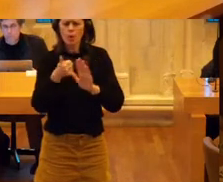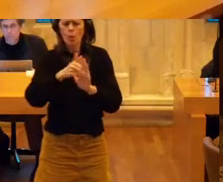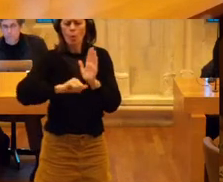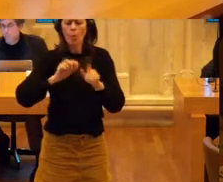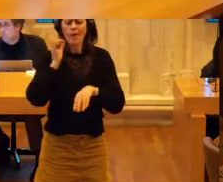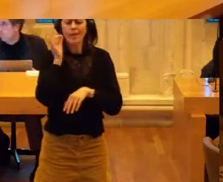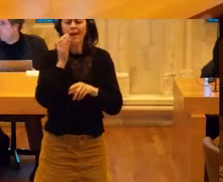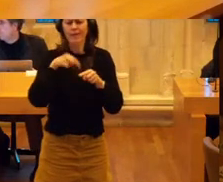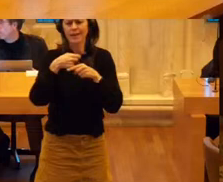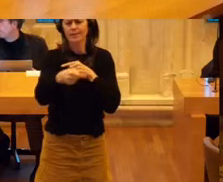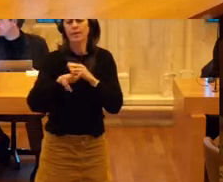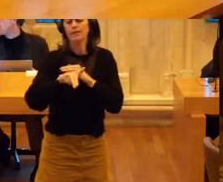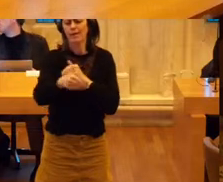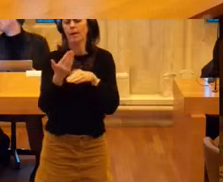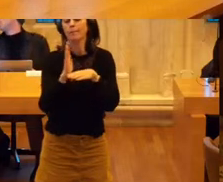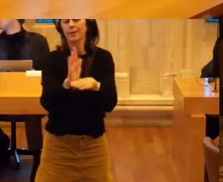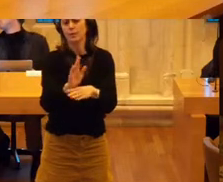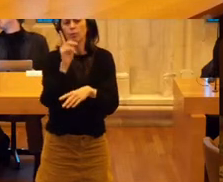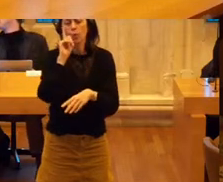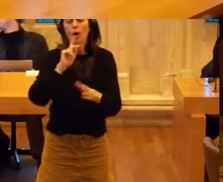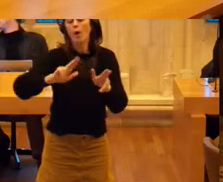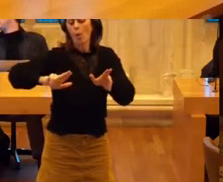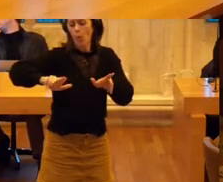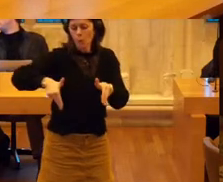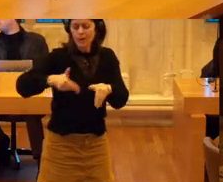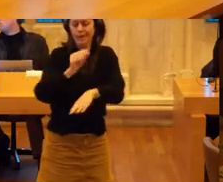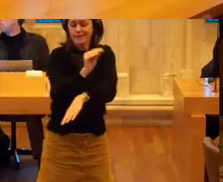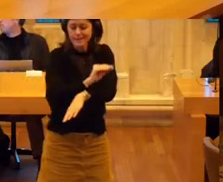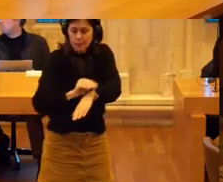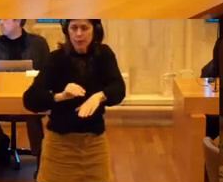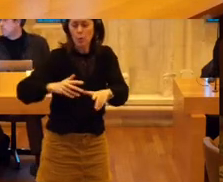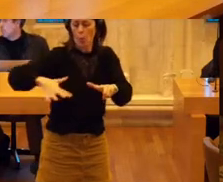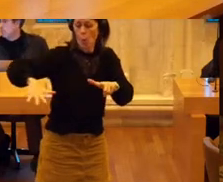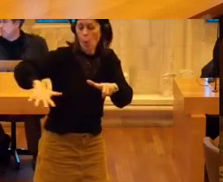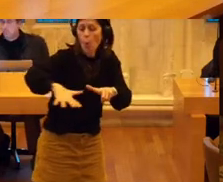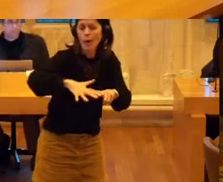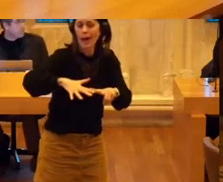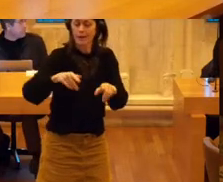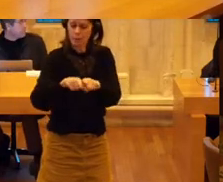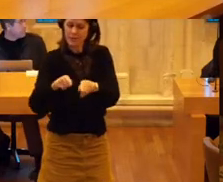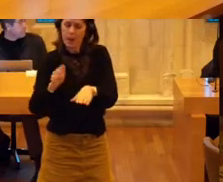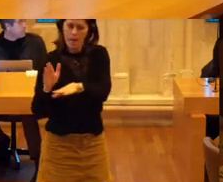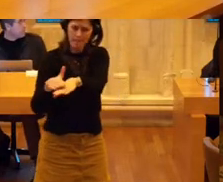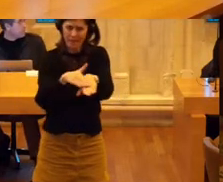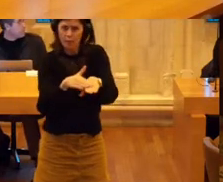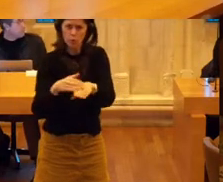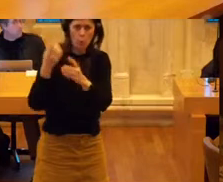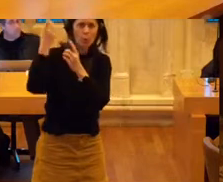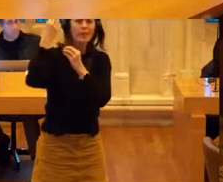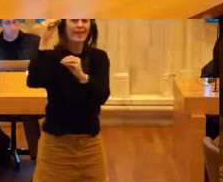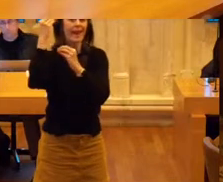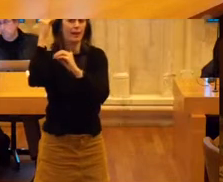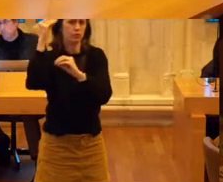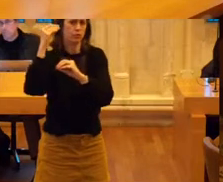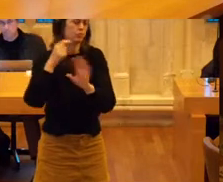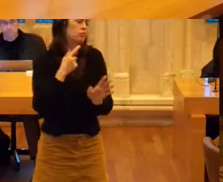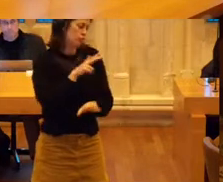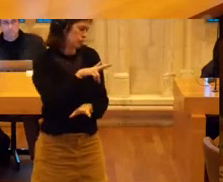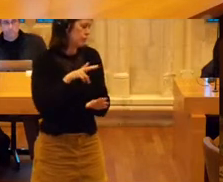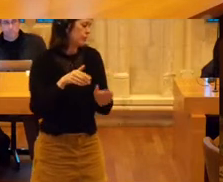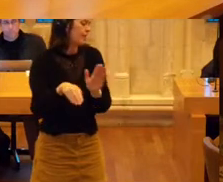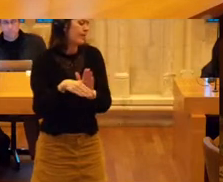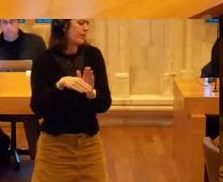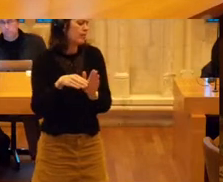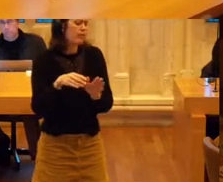d'avril dans le cadre du contrat de sécurité et de prévention locale et de prévention de la délinquance en début avril. Donc vous aurez la déclinaison